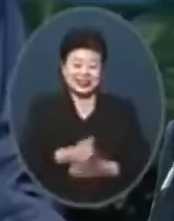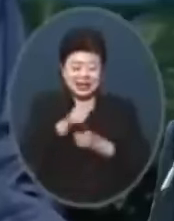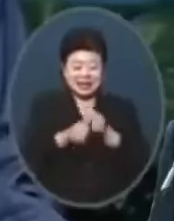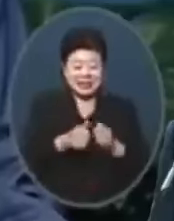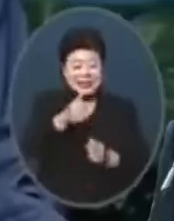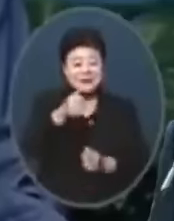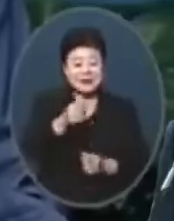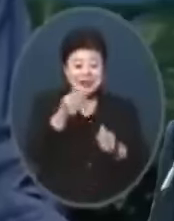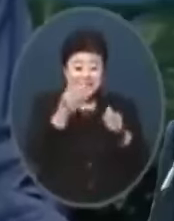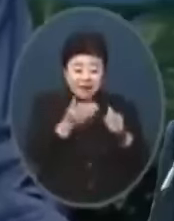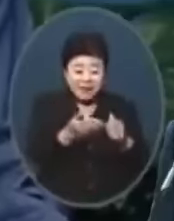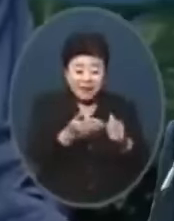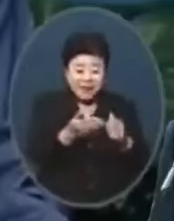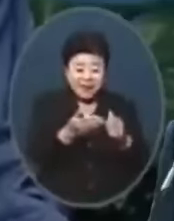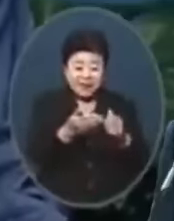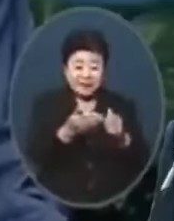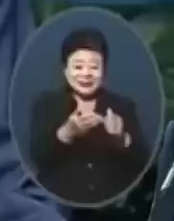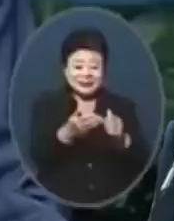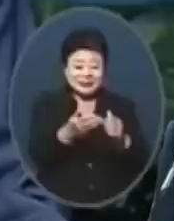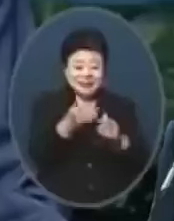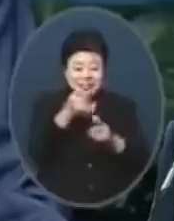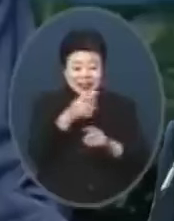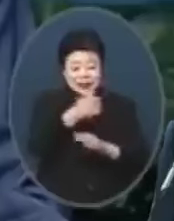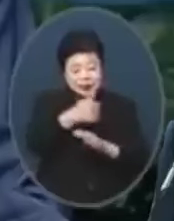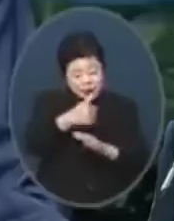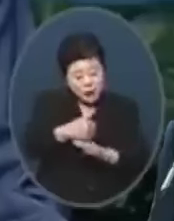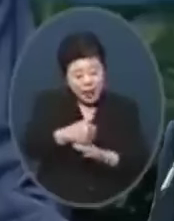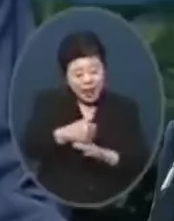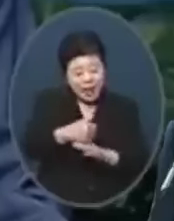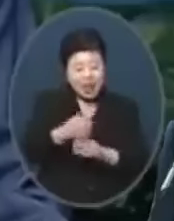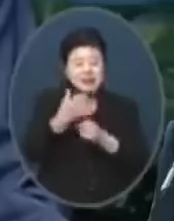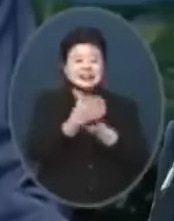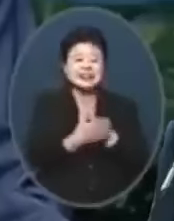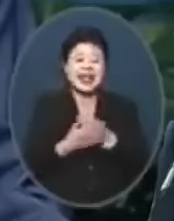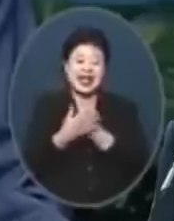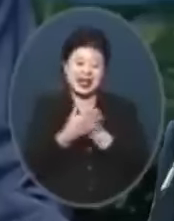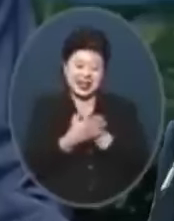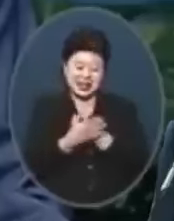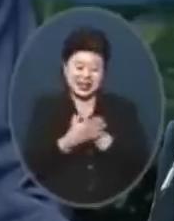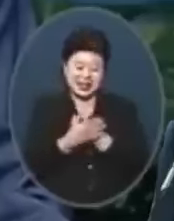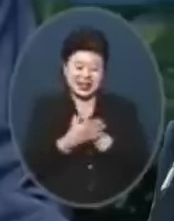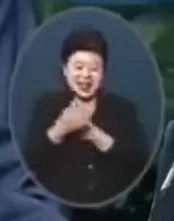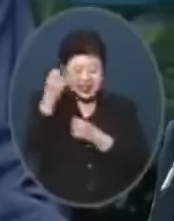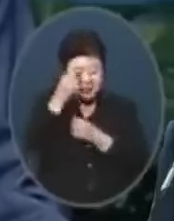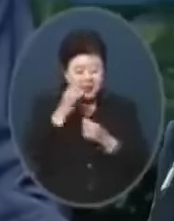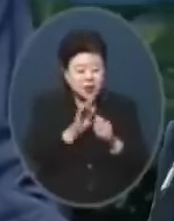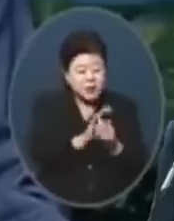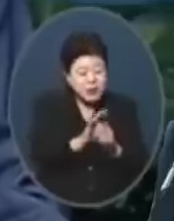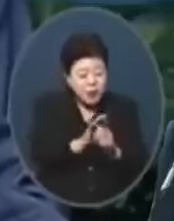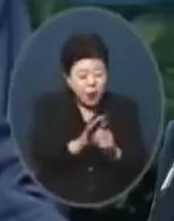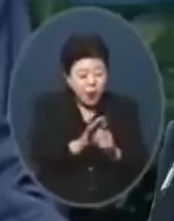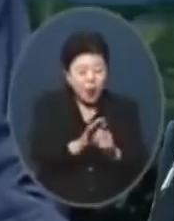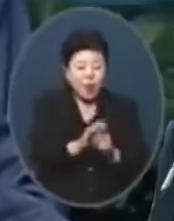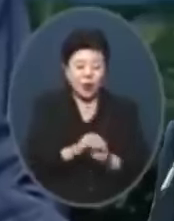하나님의 사랑과 예수 그리스도의 은혜, 성령의 위로를